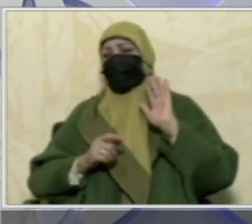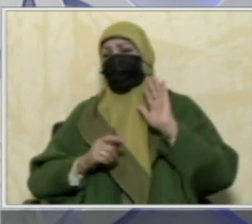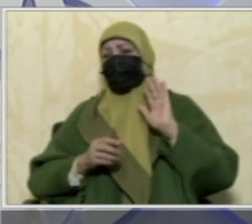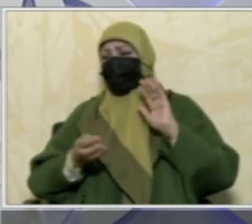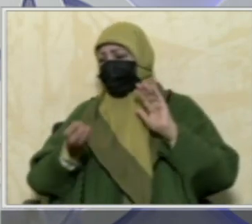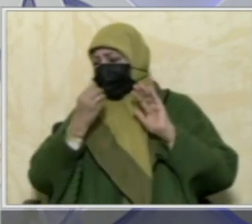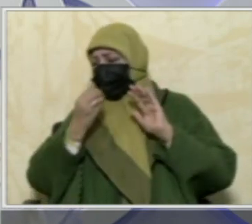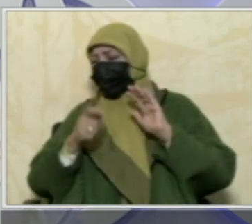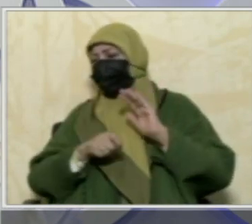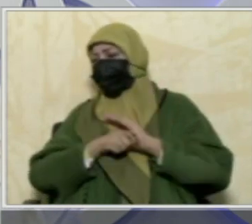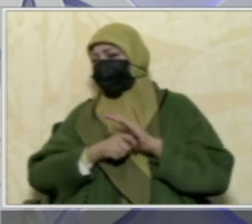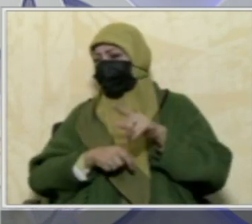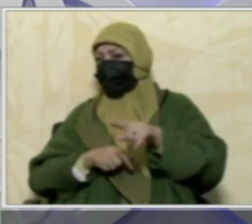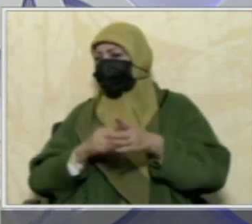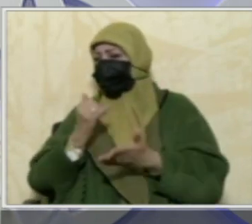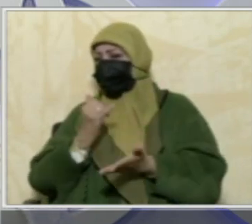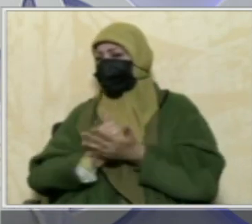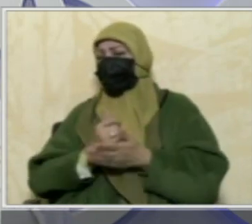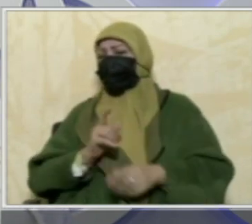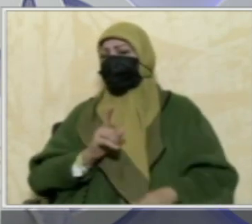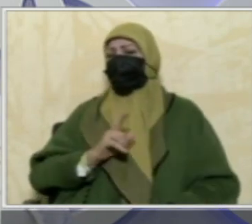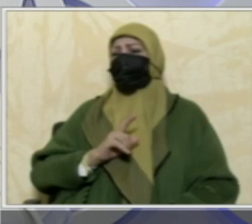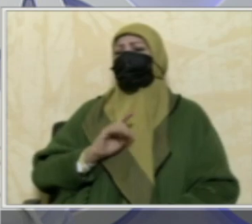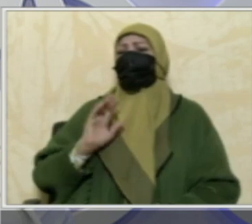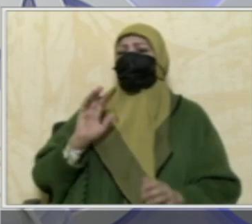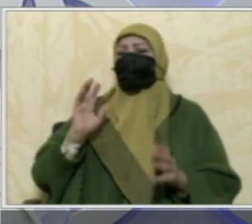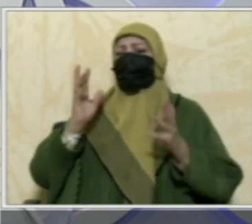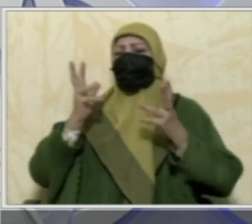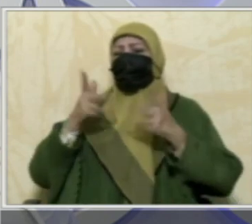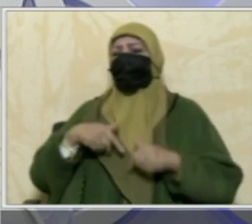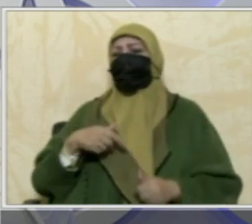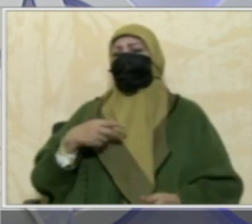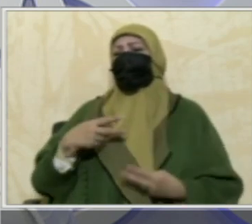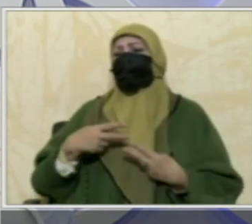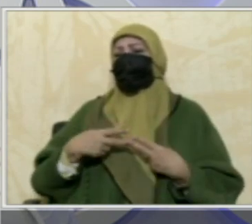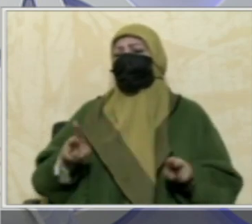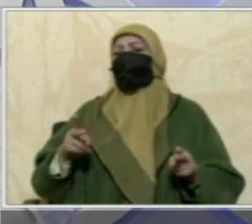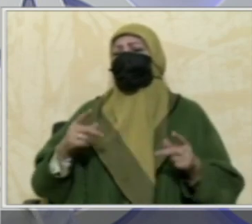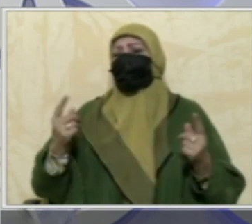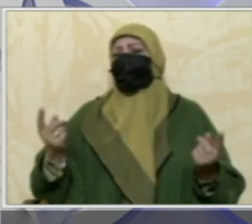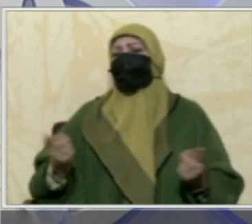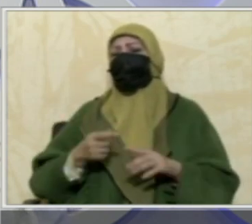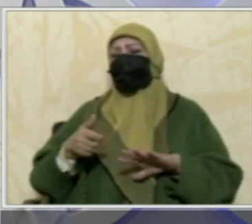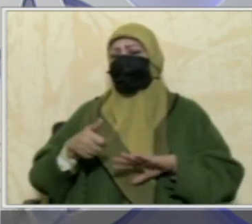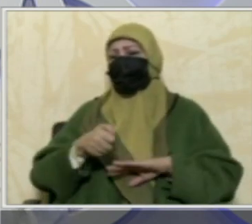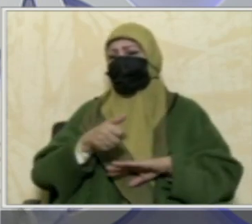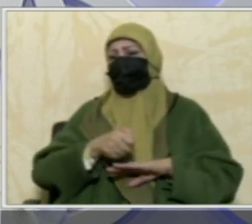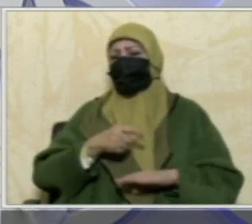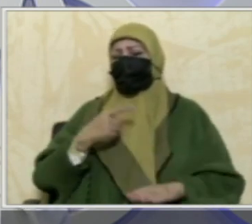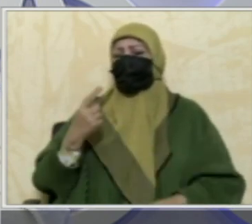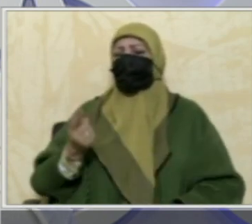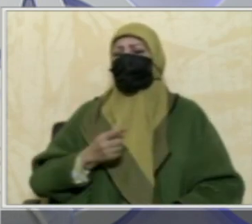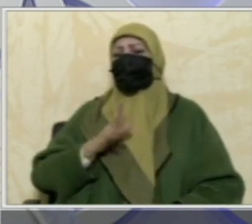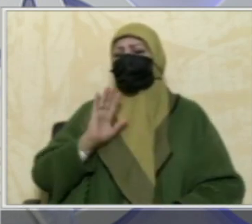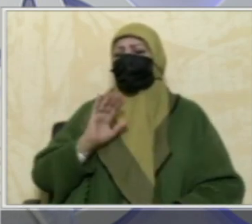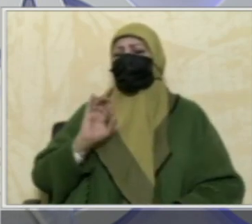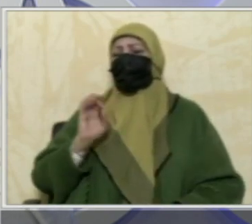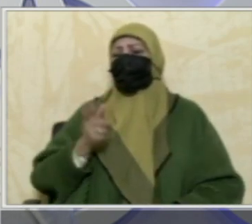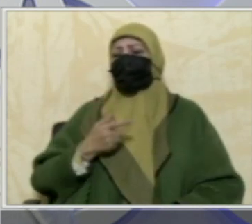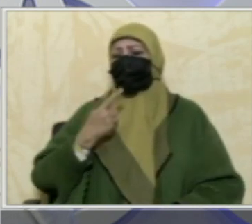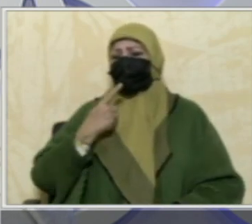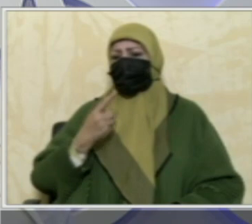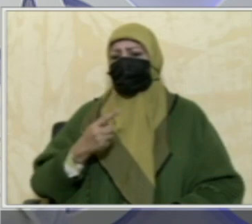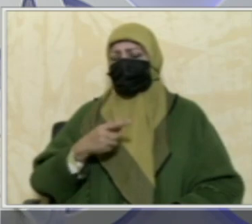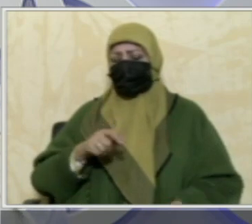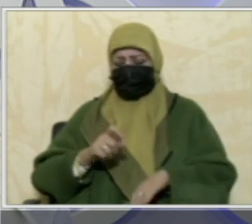وبالتالي يا بنت ليبيا لا اشكالها في مساله ابنك غايه الامر انه فاته ومندوب فقط هذا وما كان من صواب فمن